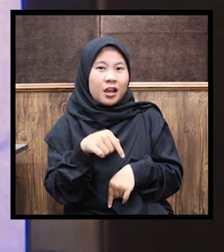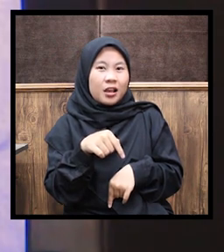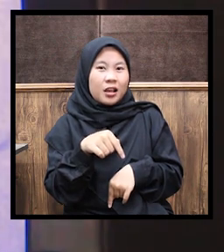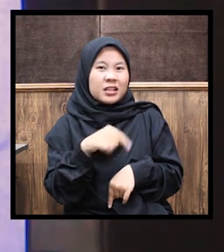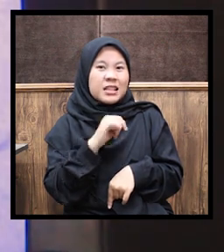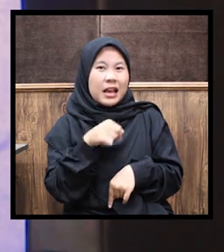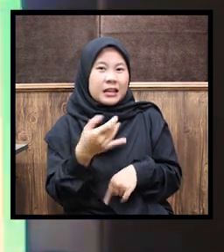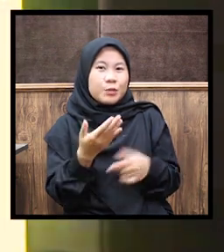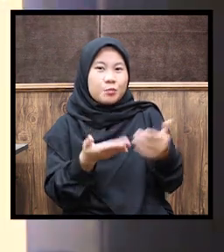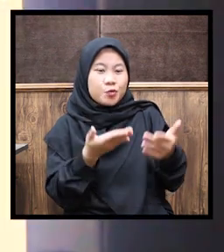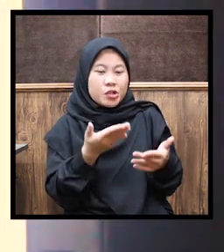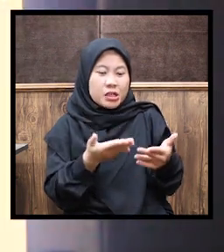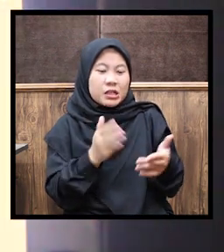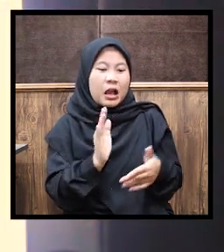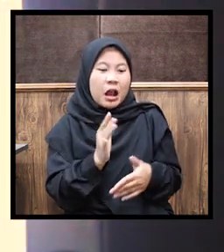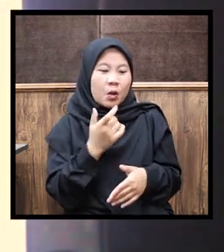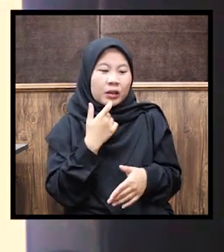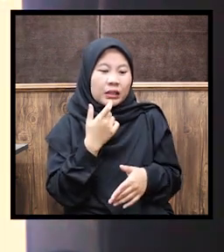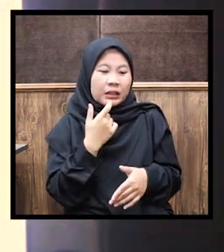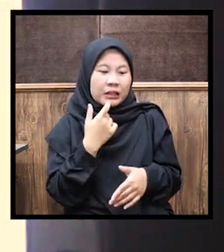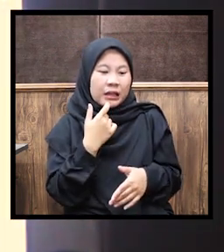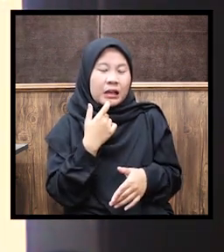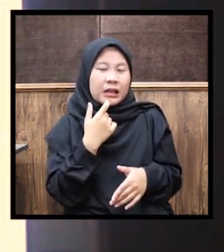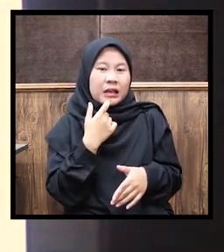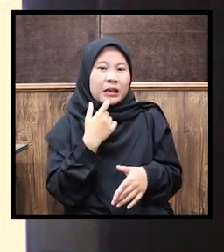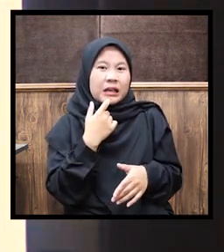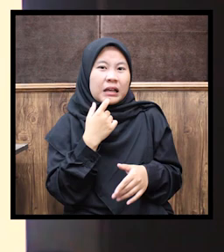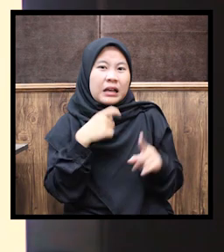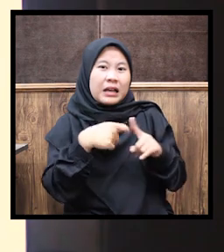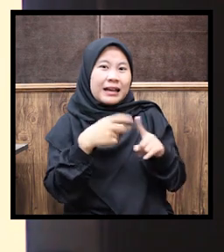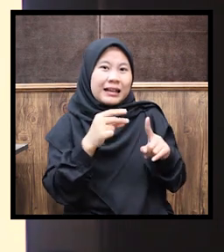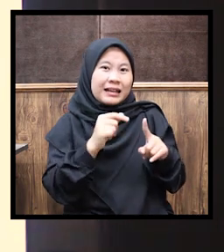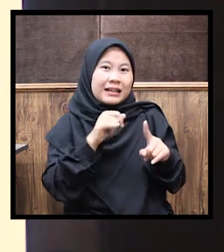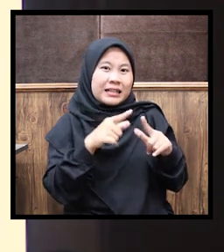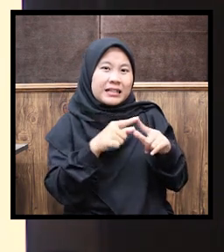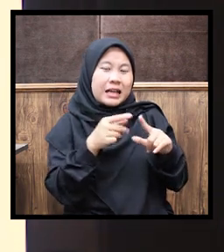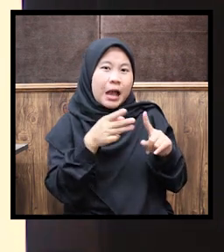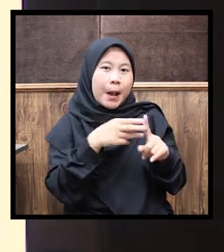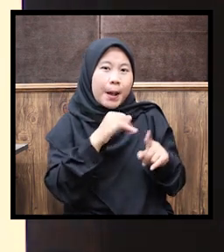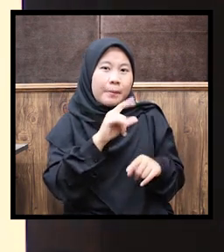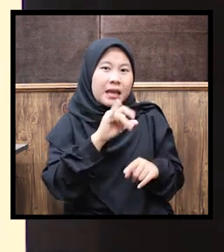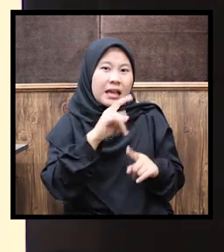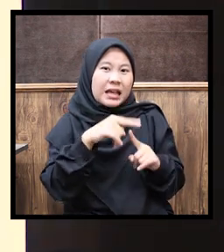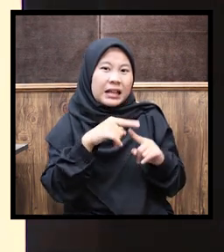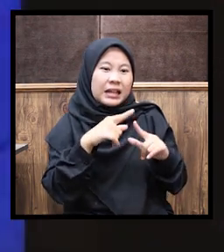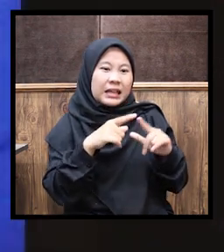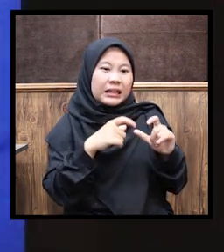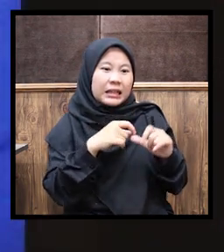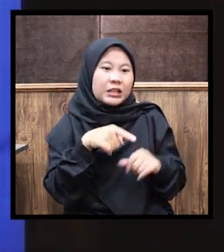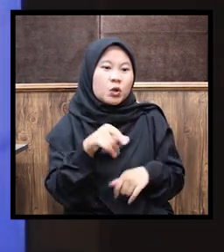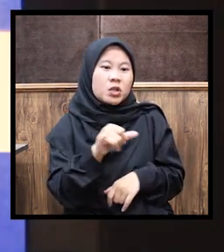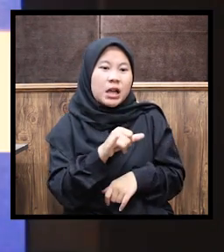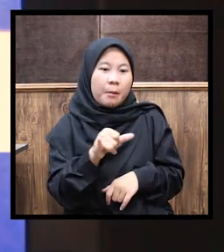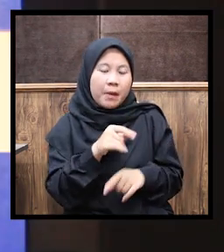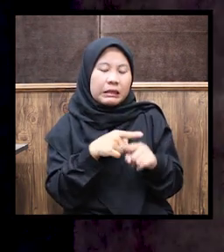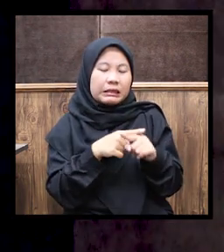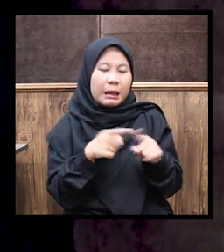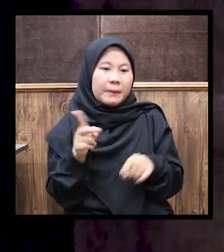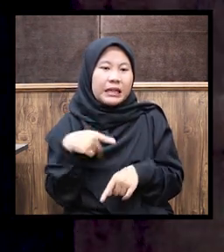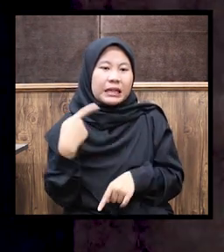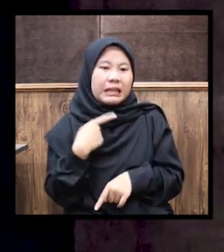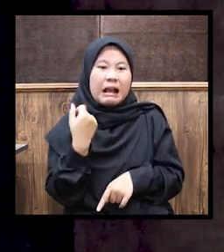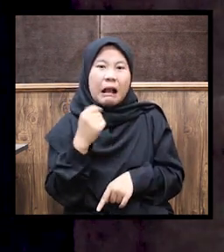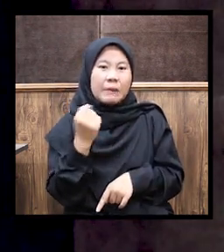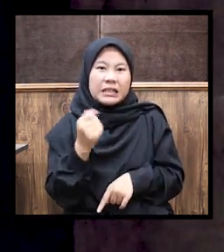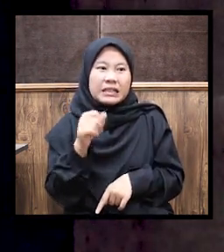itu Job portal ya job portal seperti job Street dan yang lainnya memang cuman memang kita tidak bisa hanya